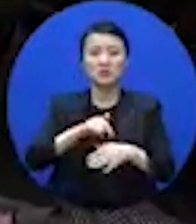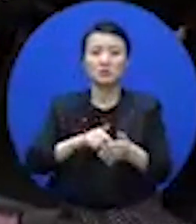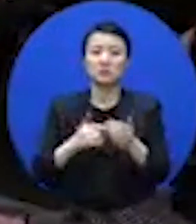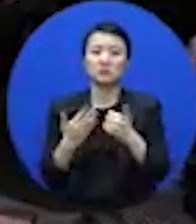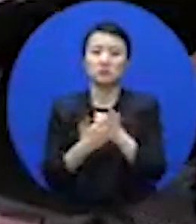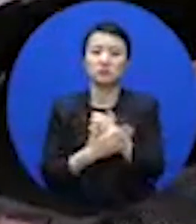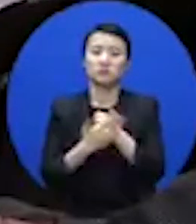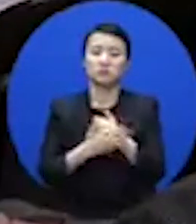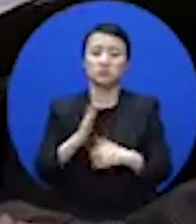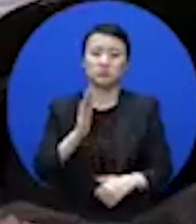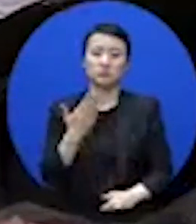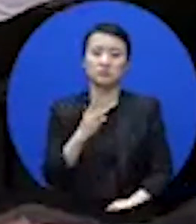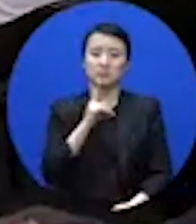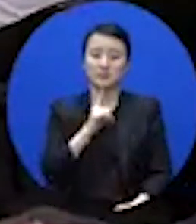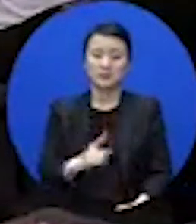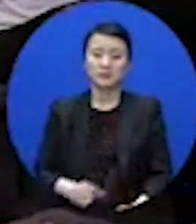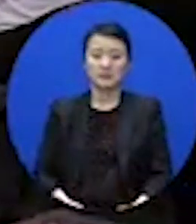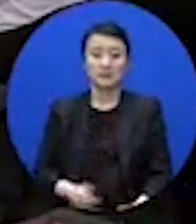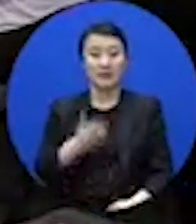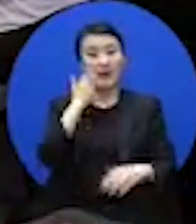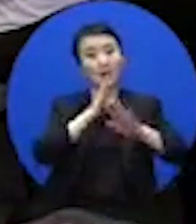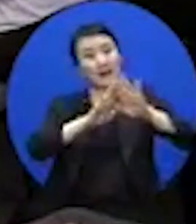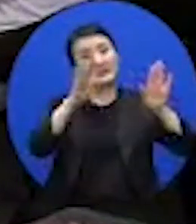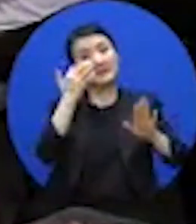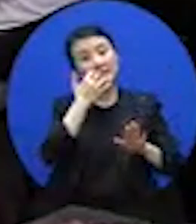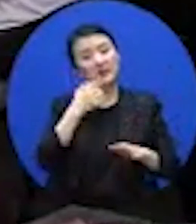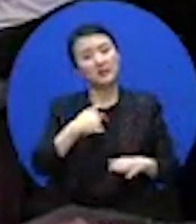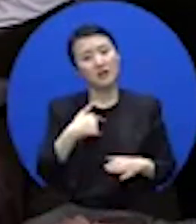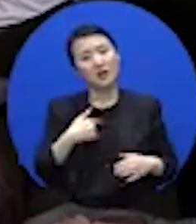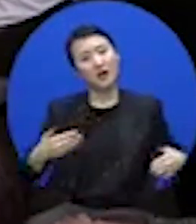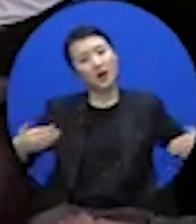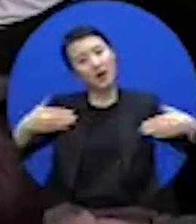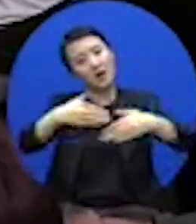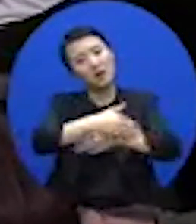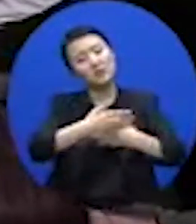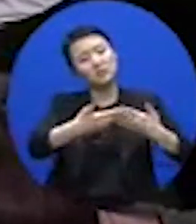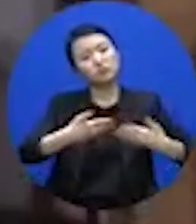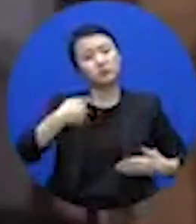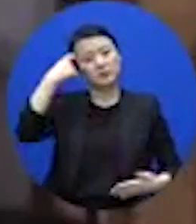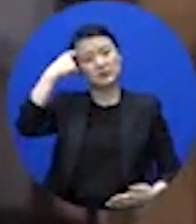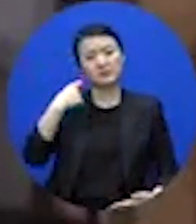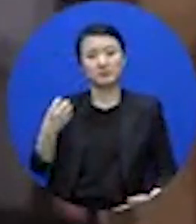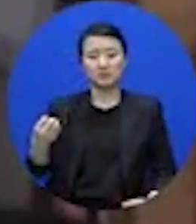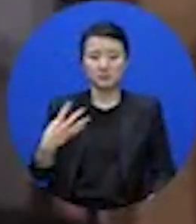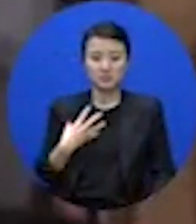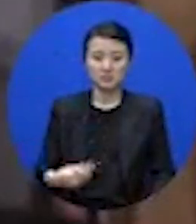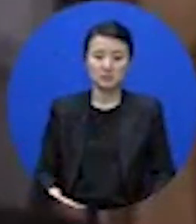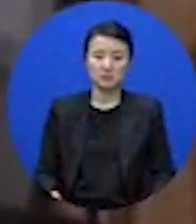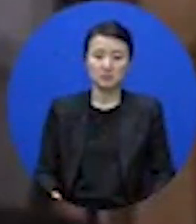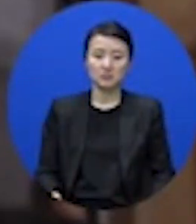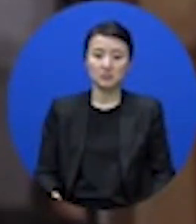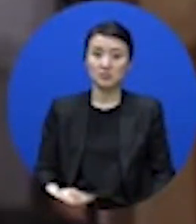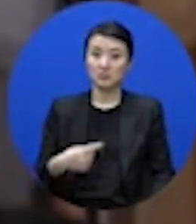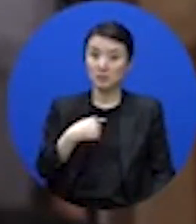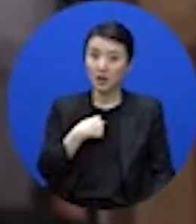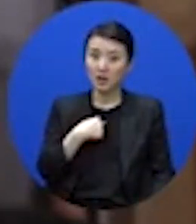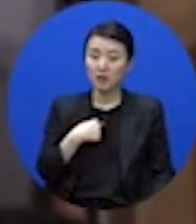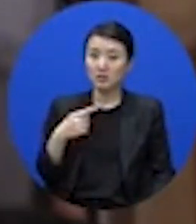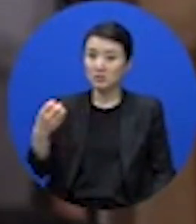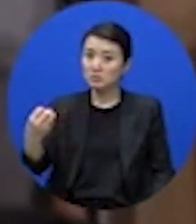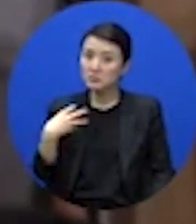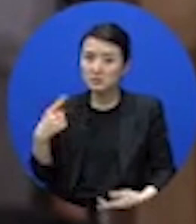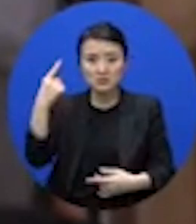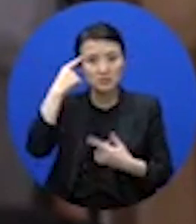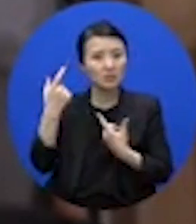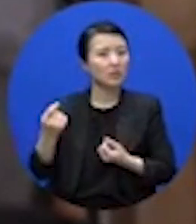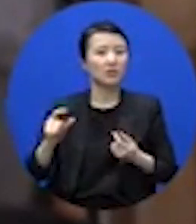되고 저 하늘빛이 자기를 따뜻하게 감싸 안는 것 같더래요. 저는 그전에는 그렇게 생각을 해본 적이 한